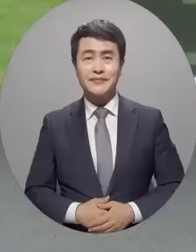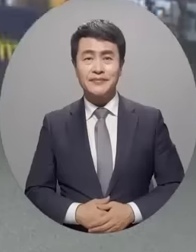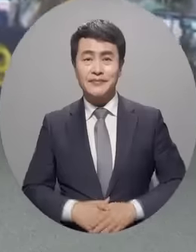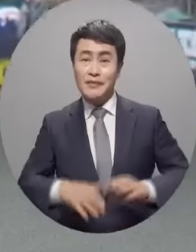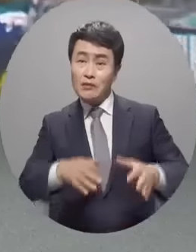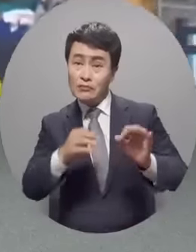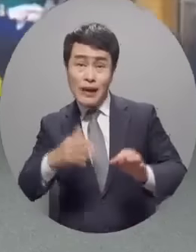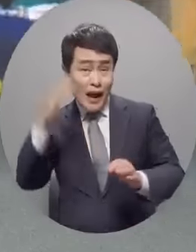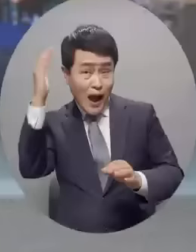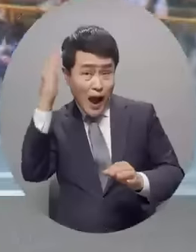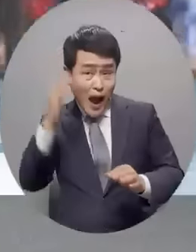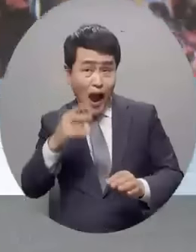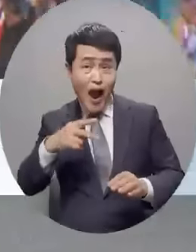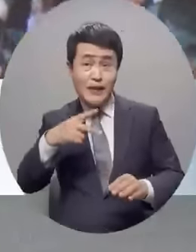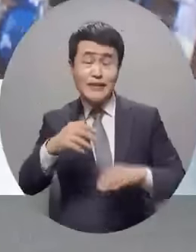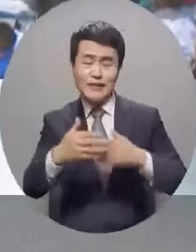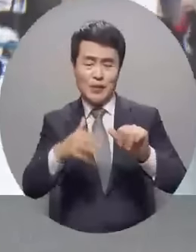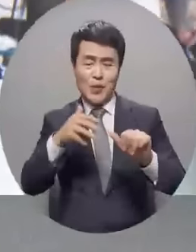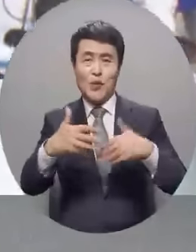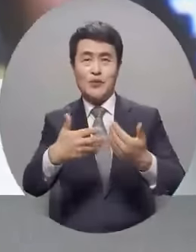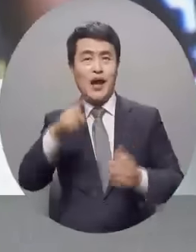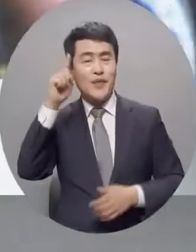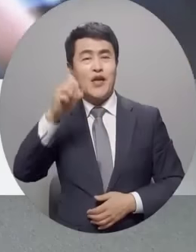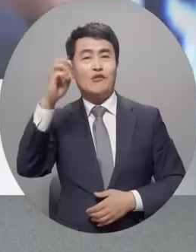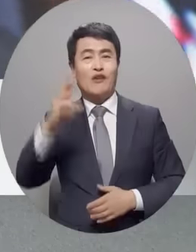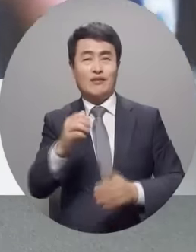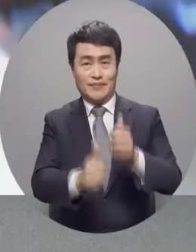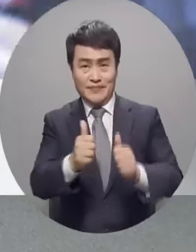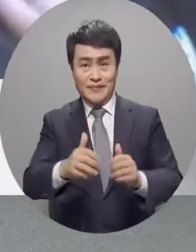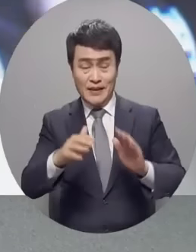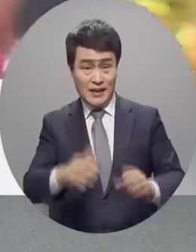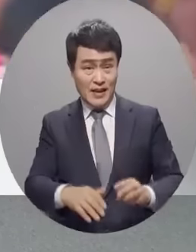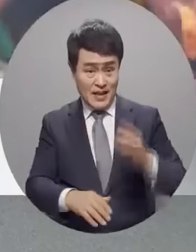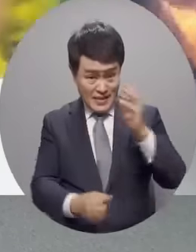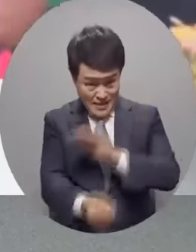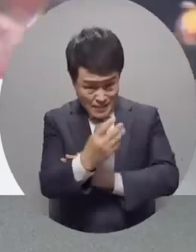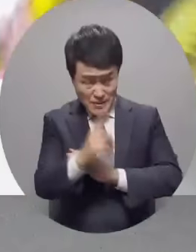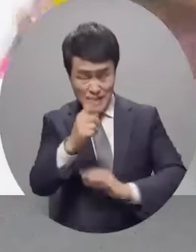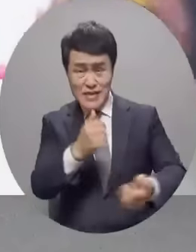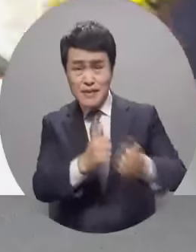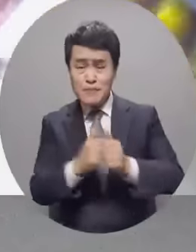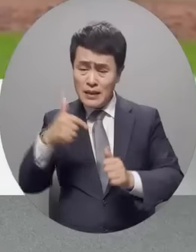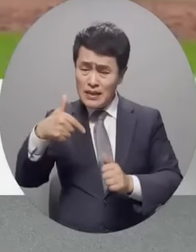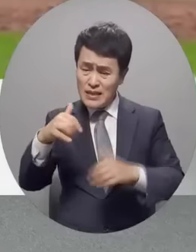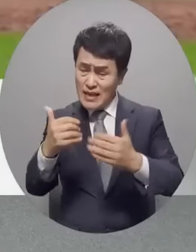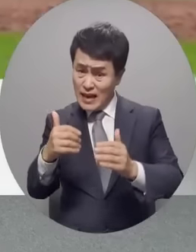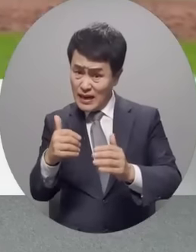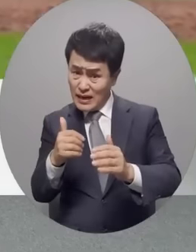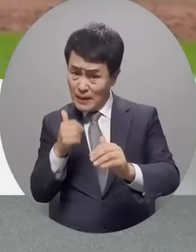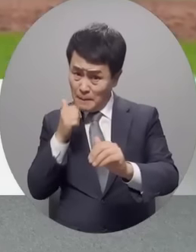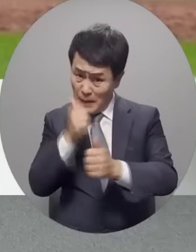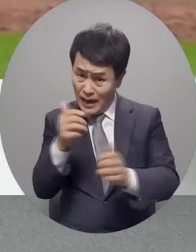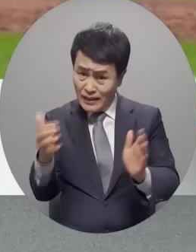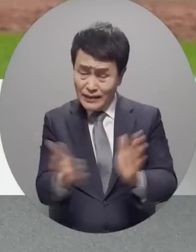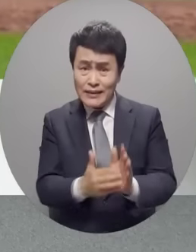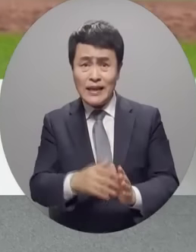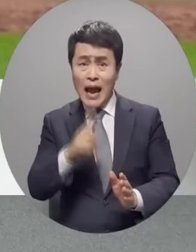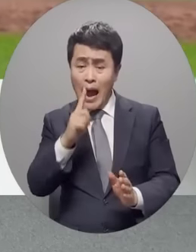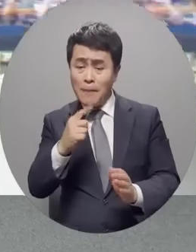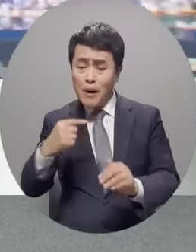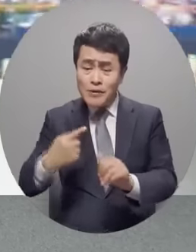프로야구 한국시리즈 5차전이 내일 광주에서 치러집니다. 3승 1패의 기아가 승부를 끝낼지 아니면 단 한 번의